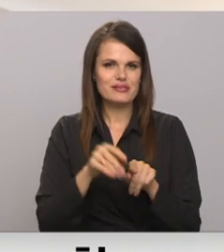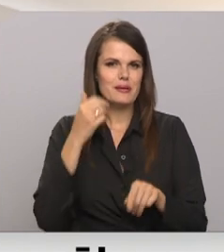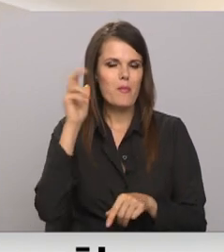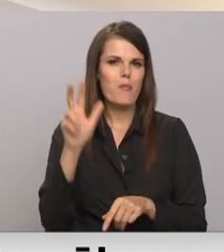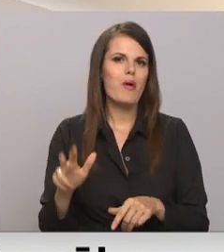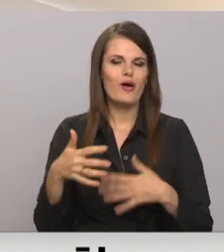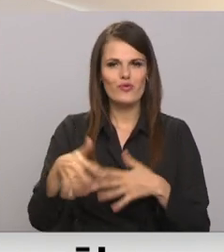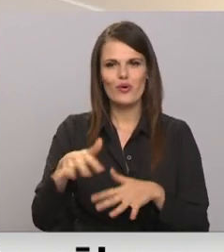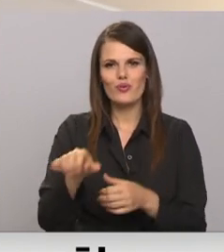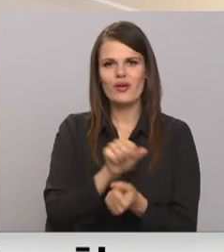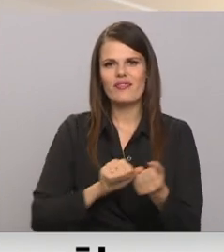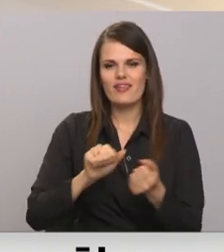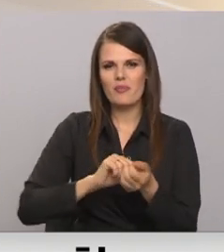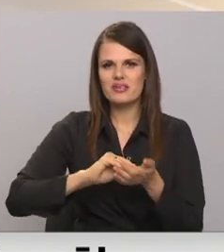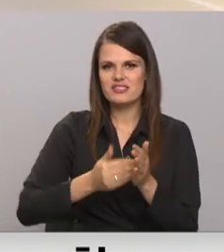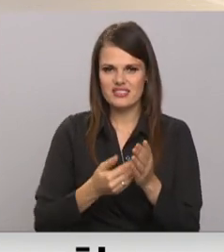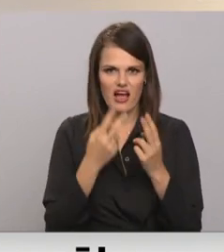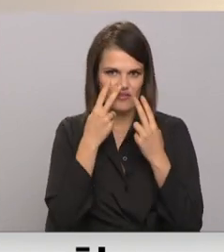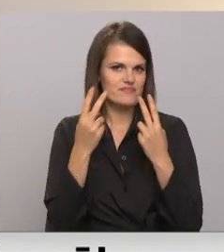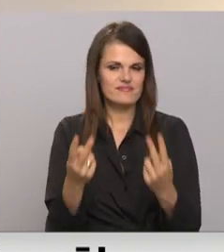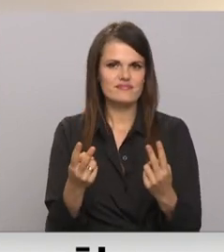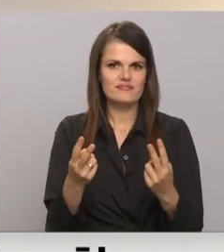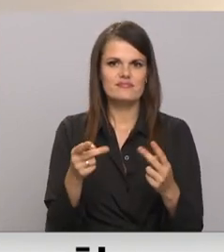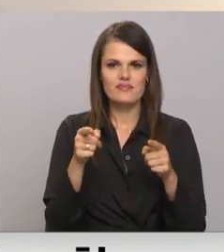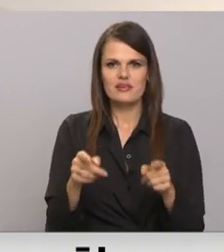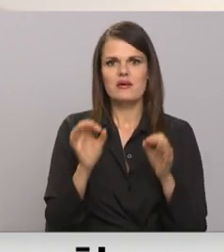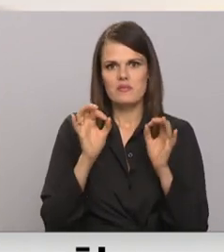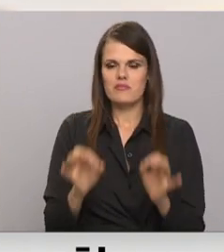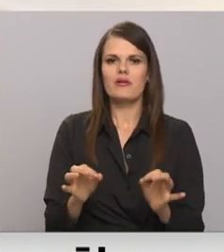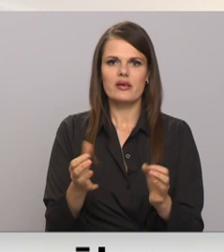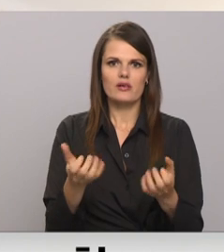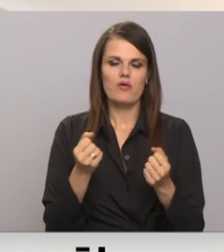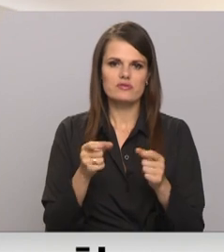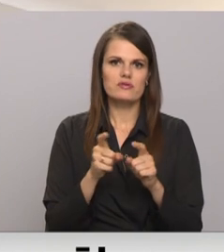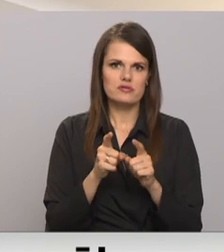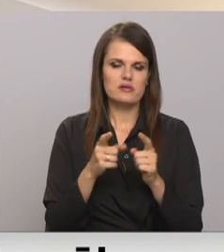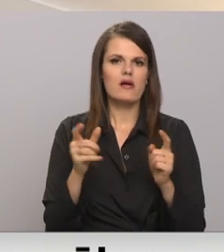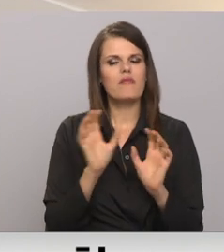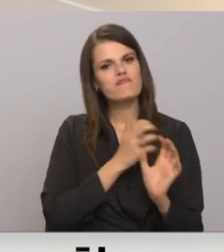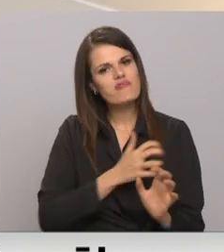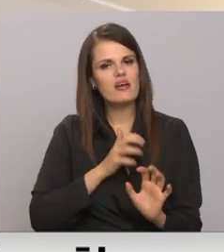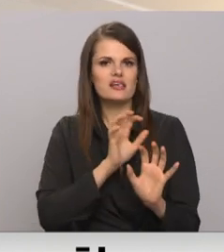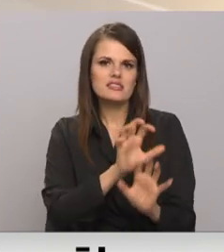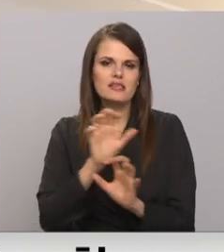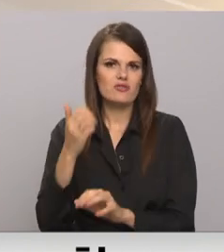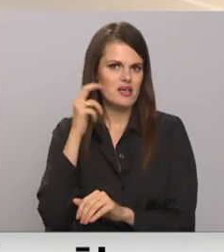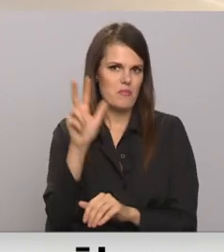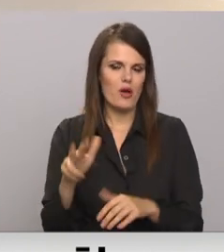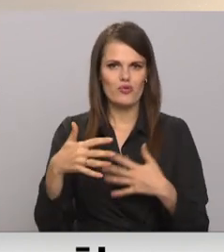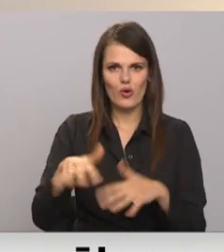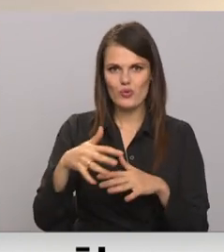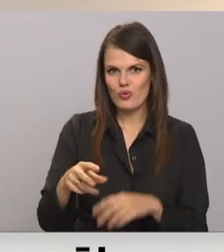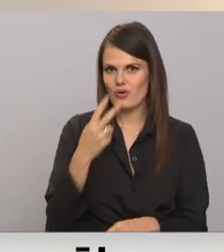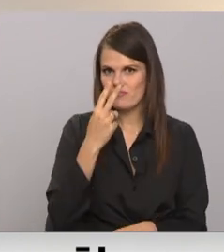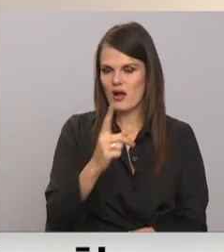jūras ekosistēmas stāvoklī kā tādā. Tomēr mums jāuztver tāds kā pavīgās sauciens Baltijas jūrā, jo mēs redzam, ka ar katru